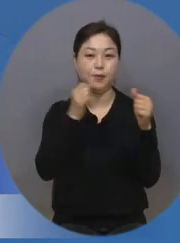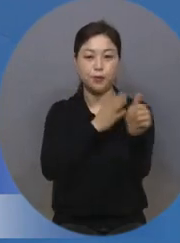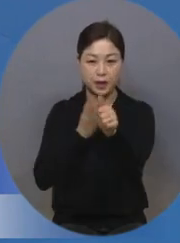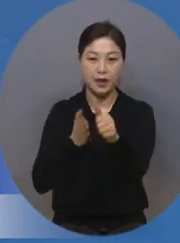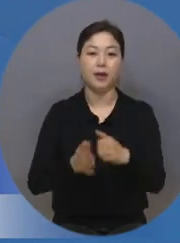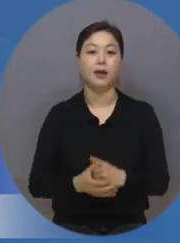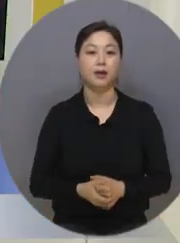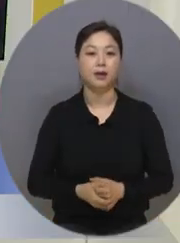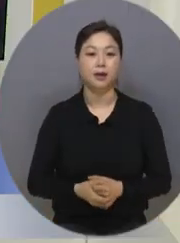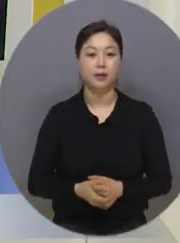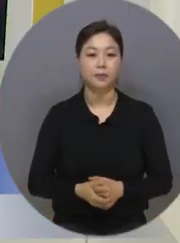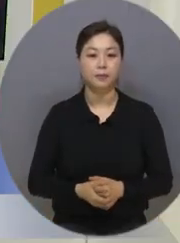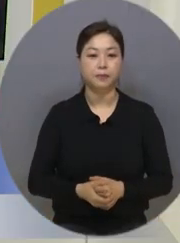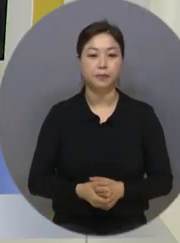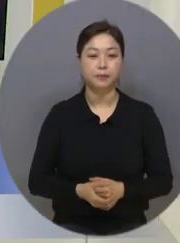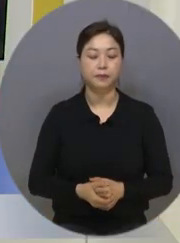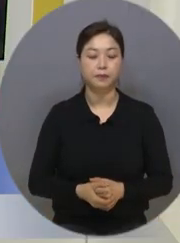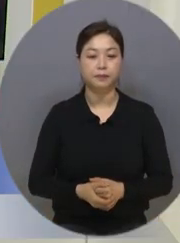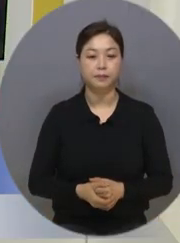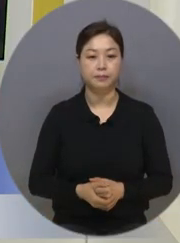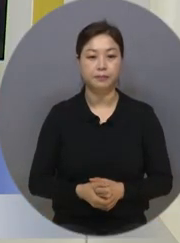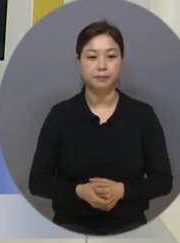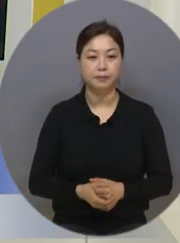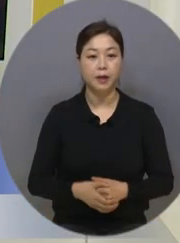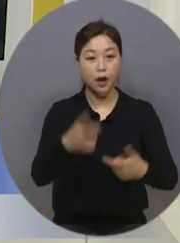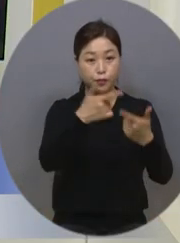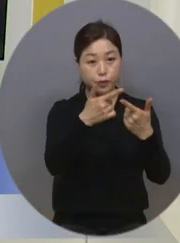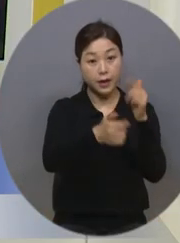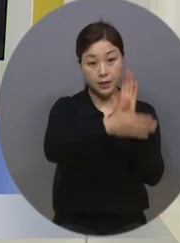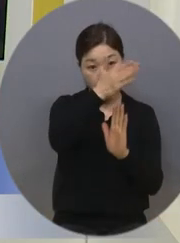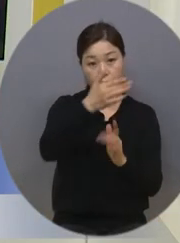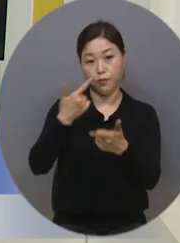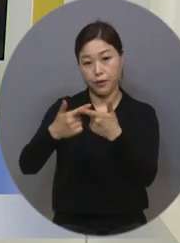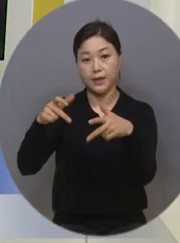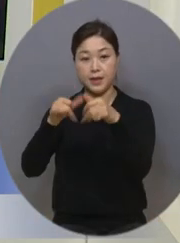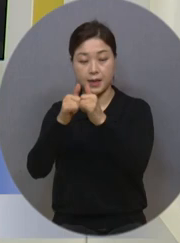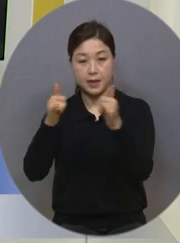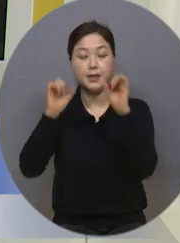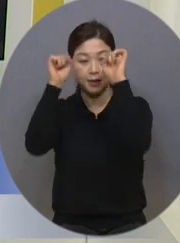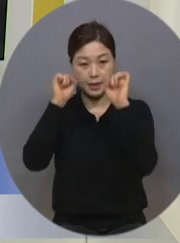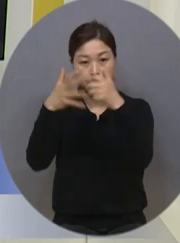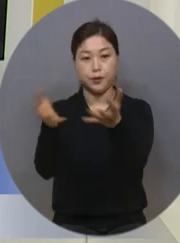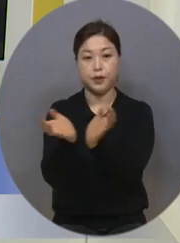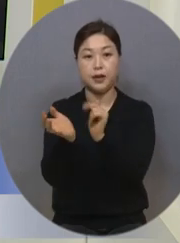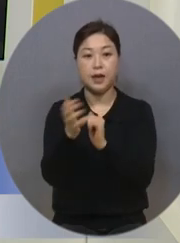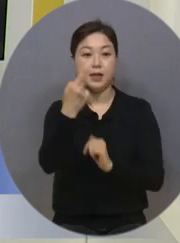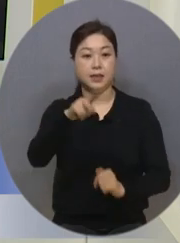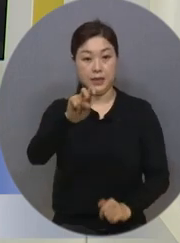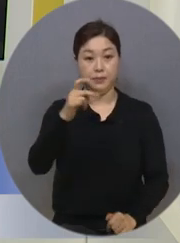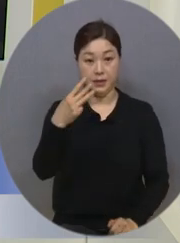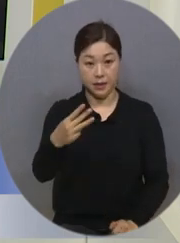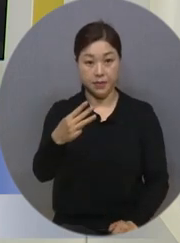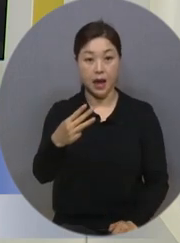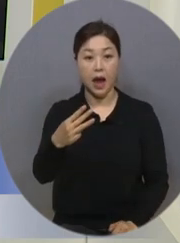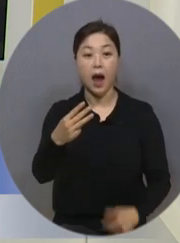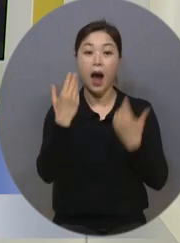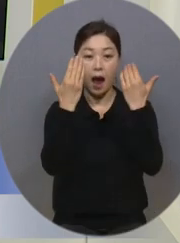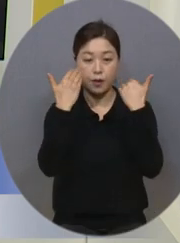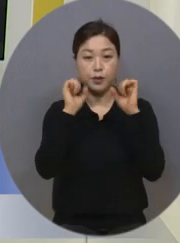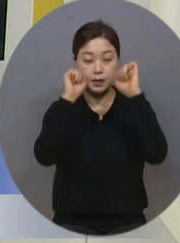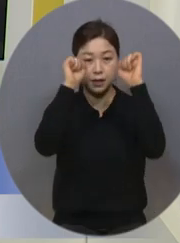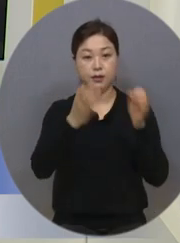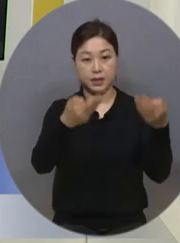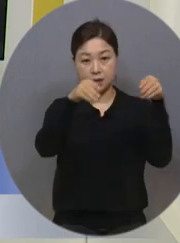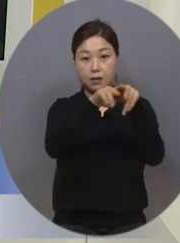부탁드립니다. 다음 뉴스입니다. 부산시와 부산시 장애인체육회가 2023년도